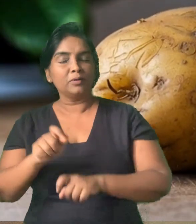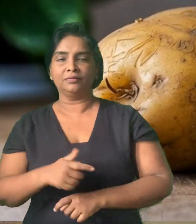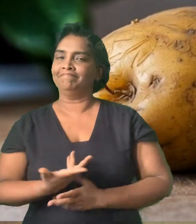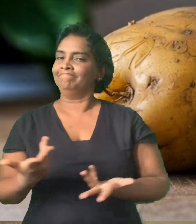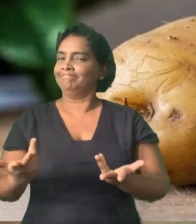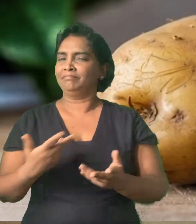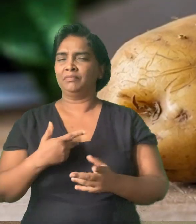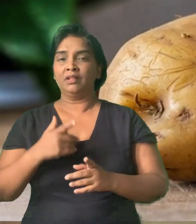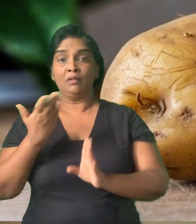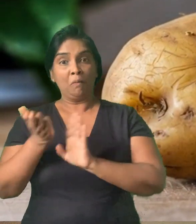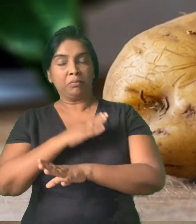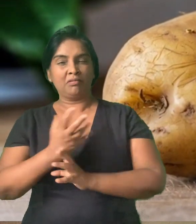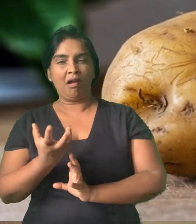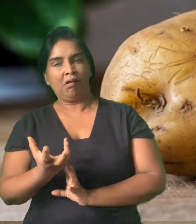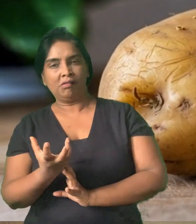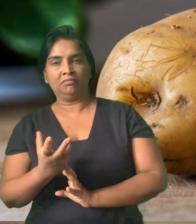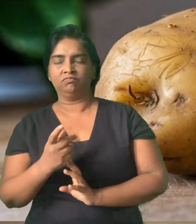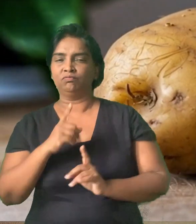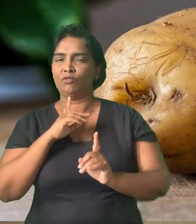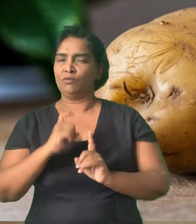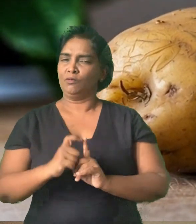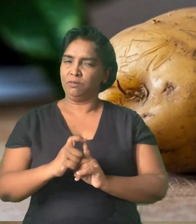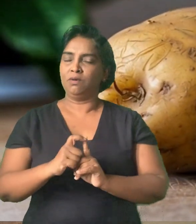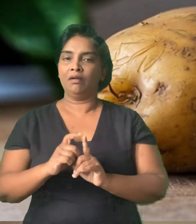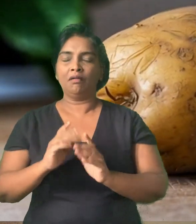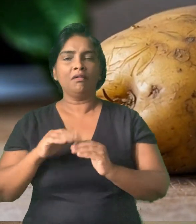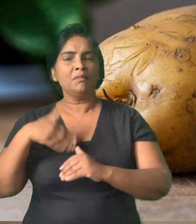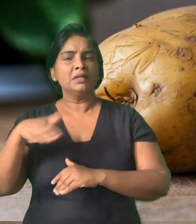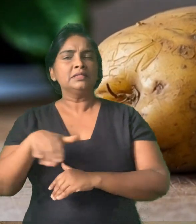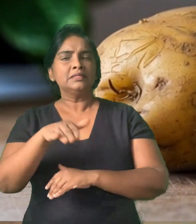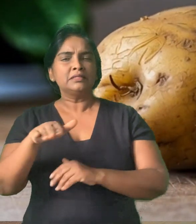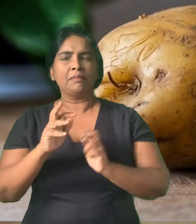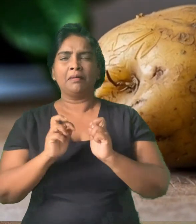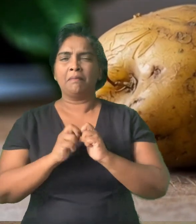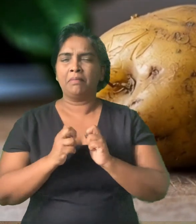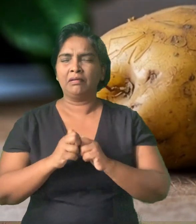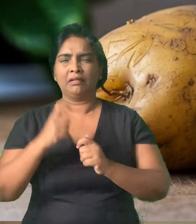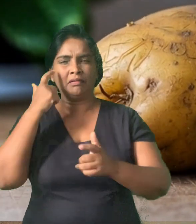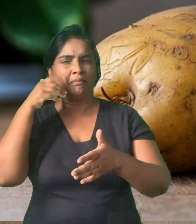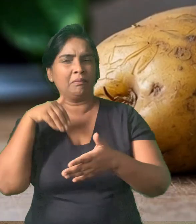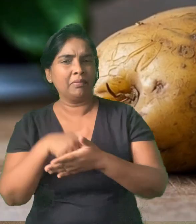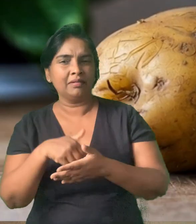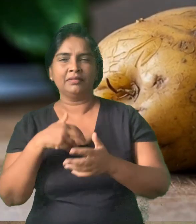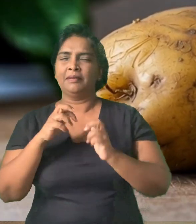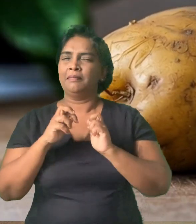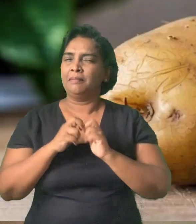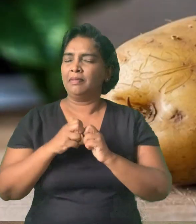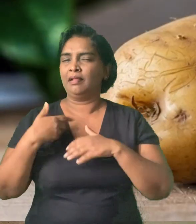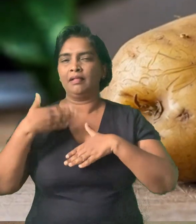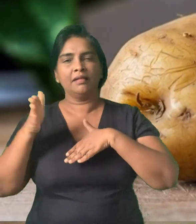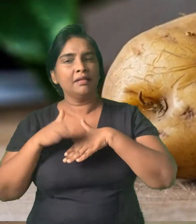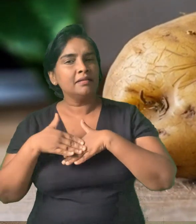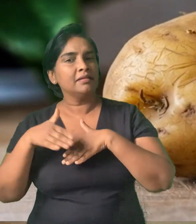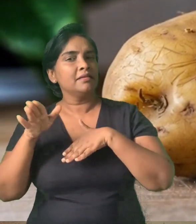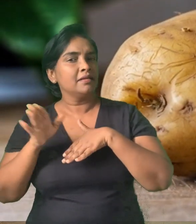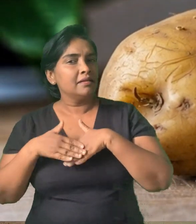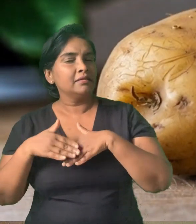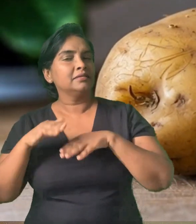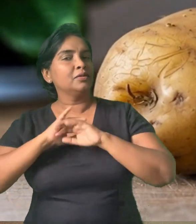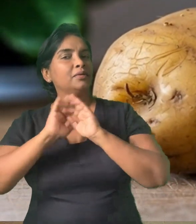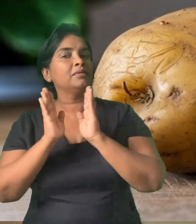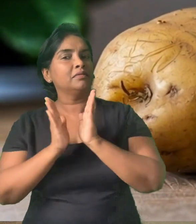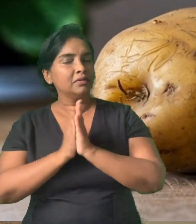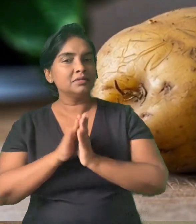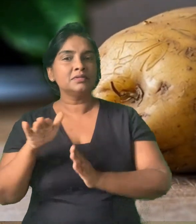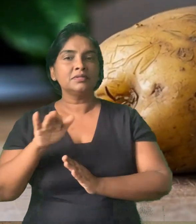හරිම තදට හිටිය රළුව හිටිය මිනිස්සු සමාජයේ පීඩන මැද්දේ තාඩන පීඩන ගැල හැල